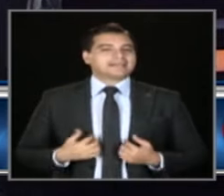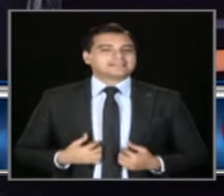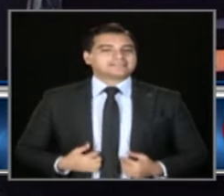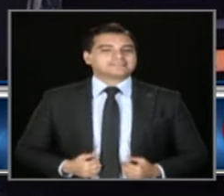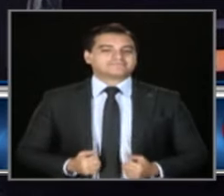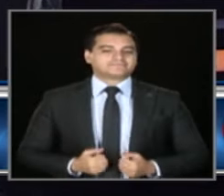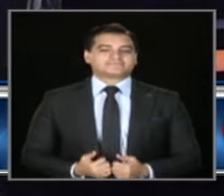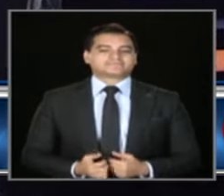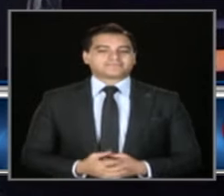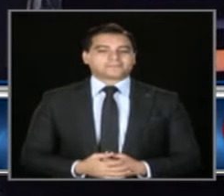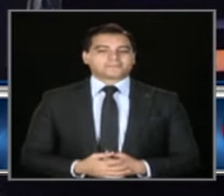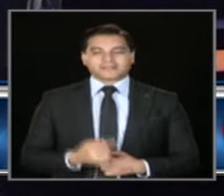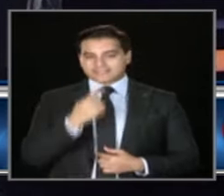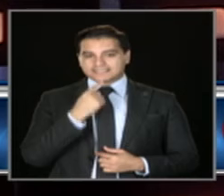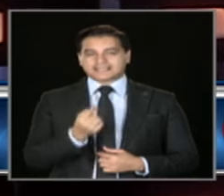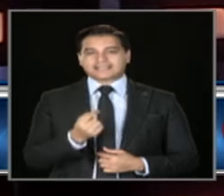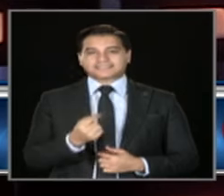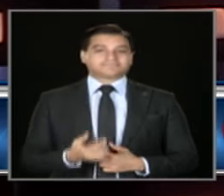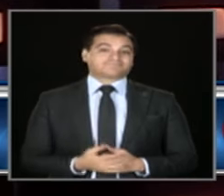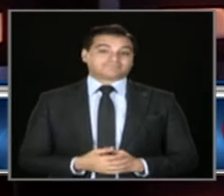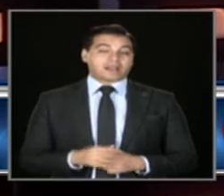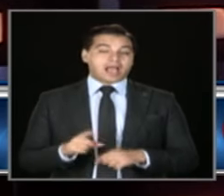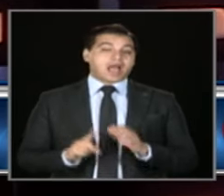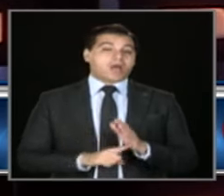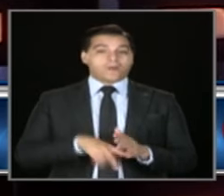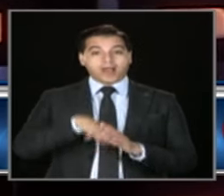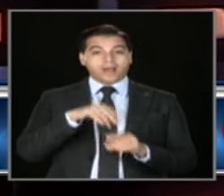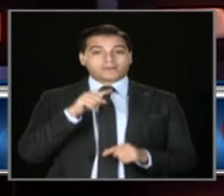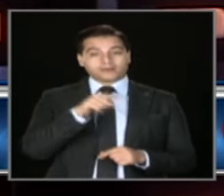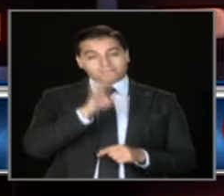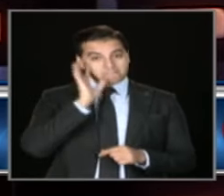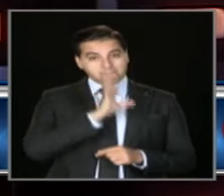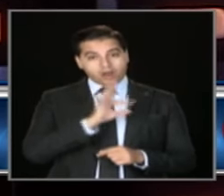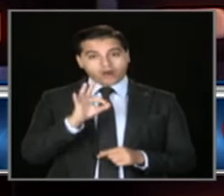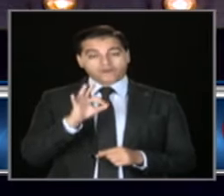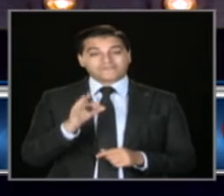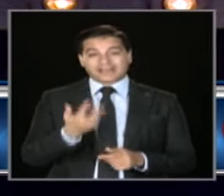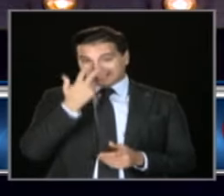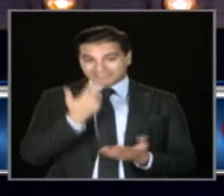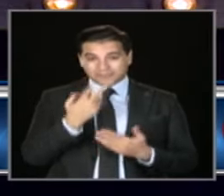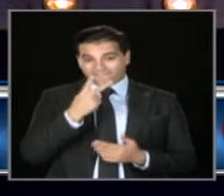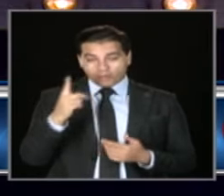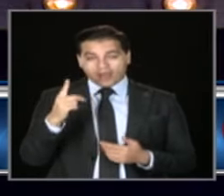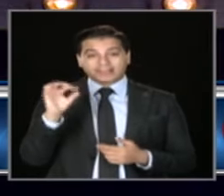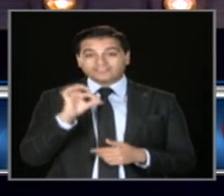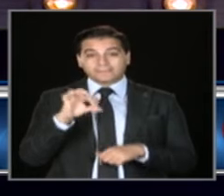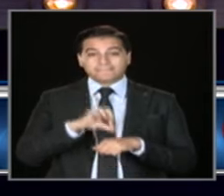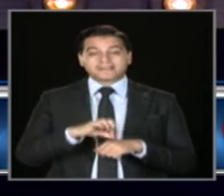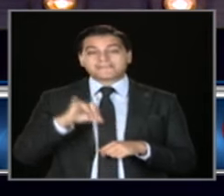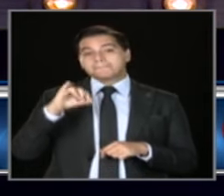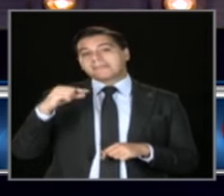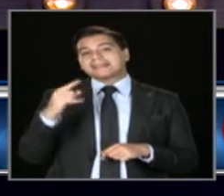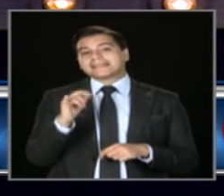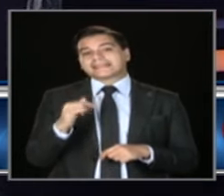وقديمه ثانيه اول مدينه تم اختيارها كانت مدريد في 2001 دي